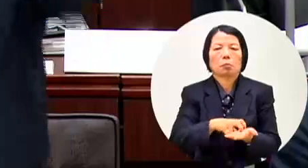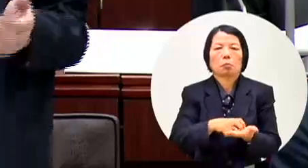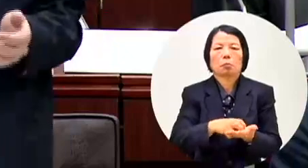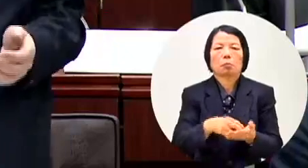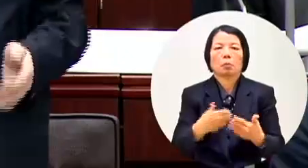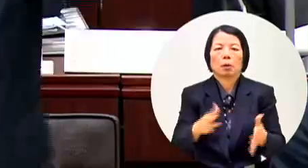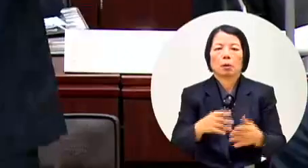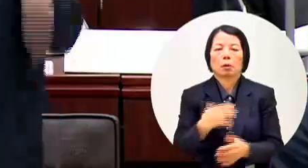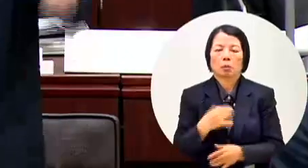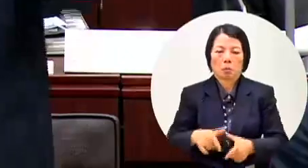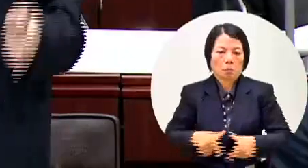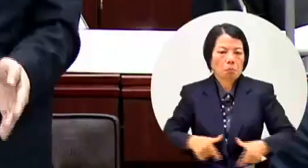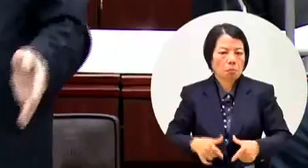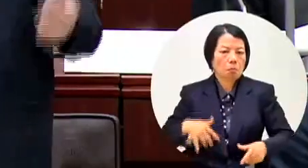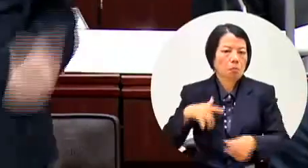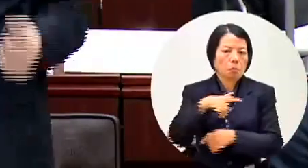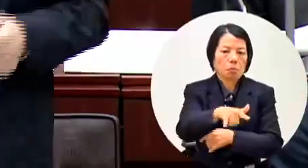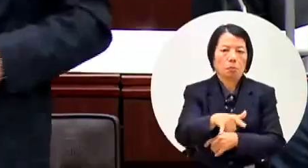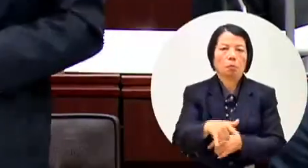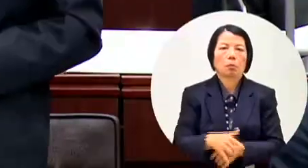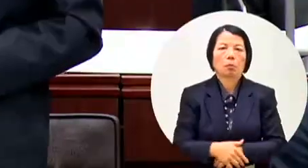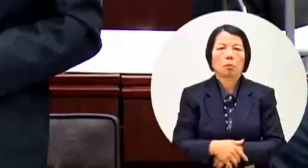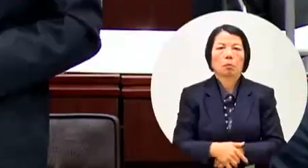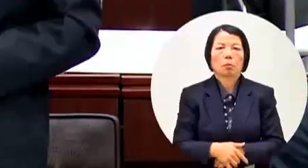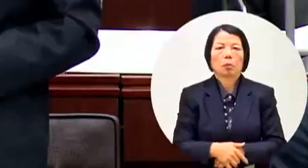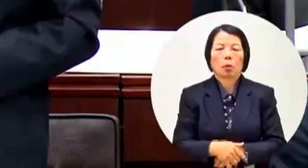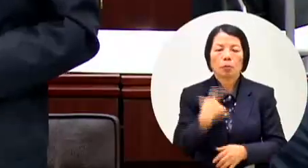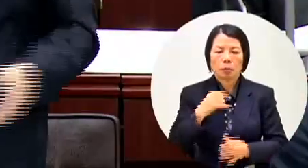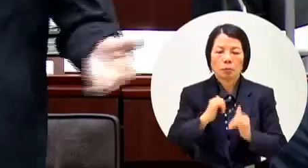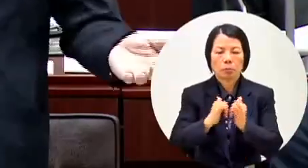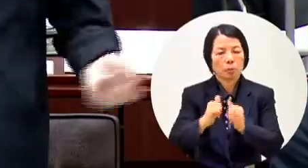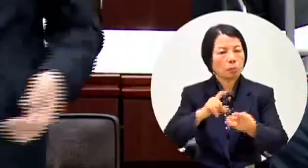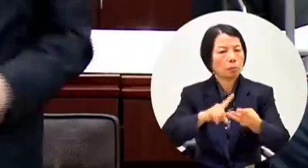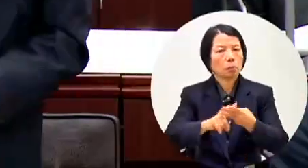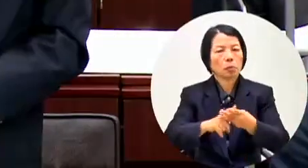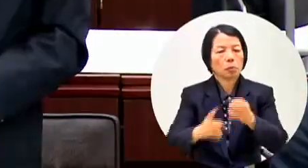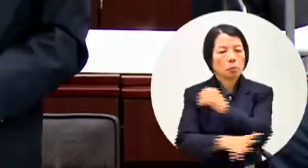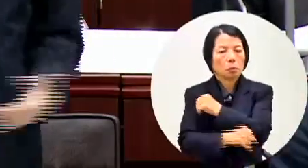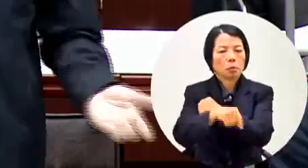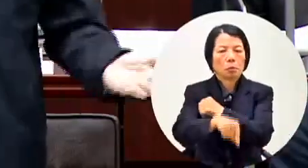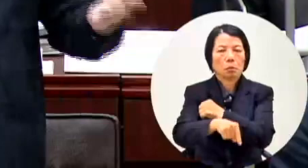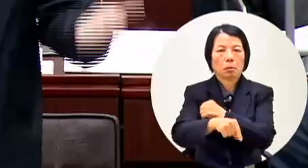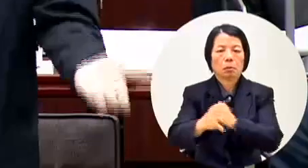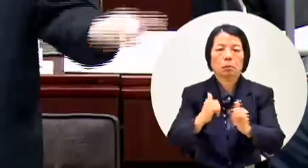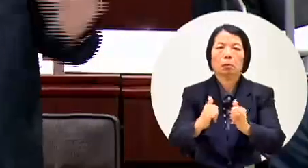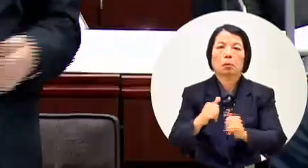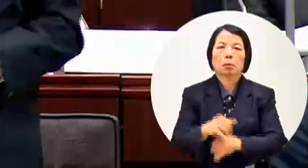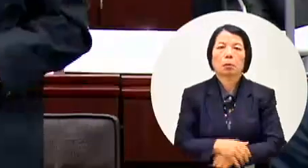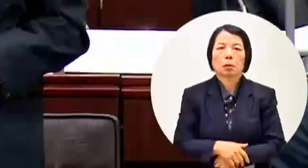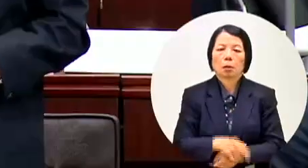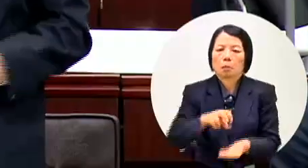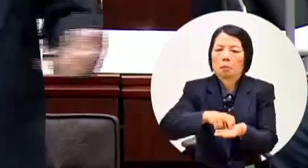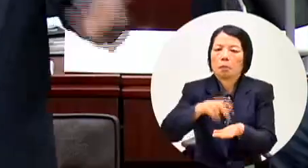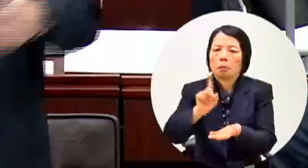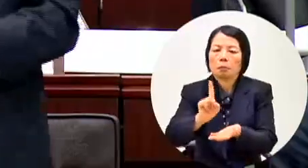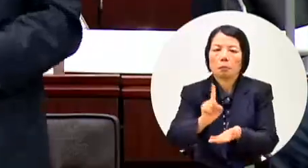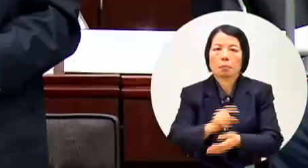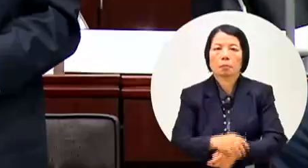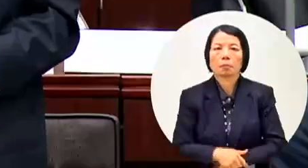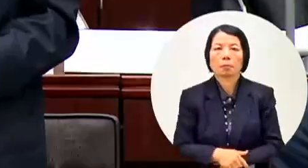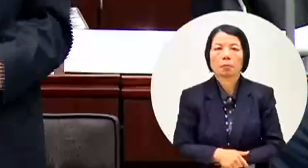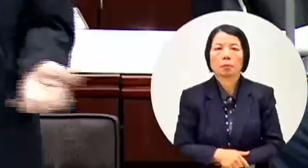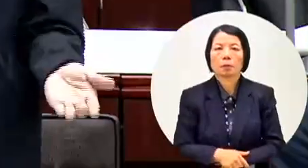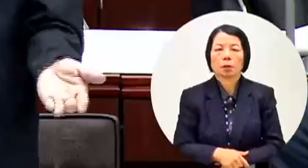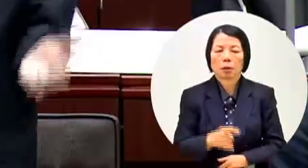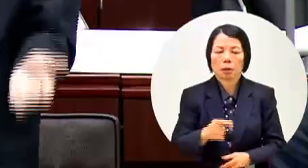们就勇敢走。基础是什么？我们的自由民主嘛。台湾是个自由民主的社会，我们怕到底在怕什么？一动就是卖